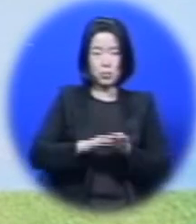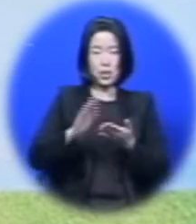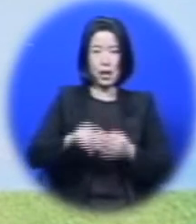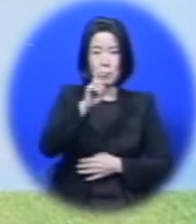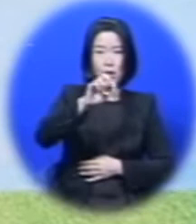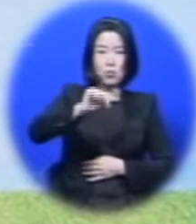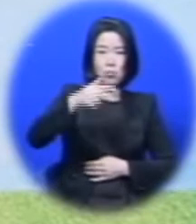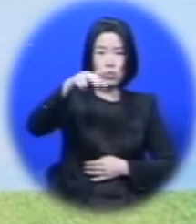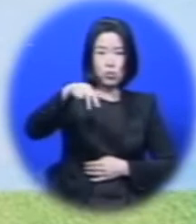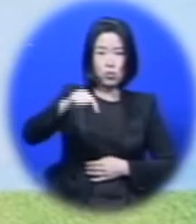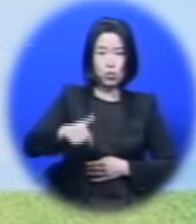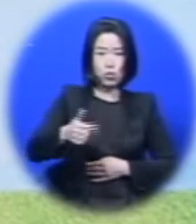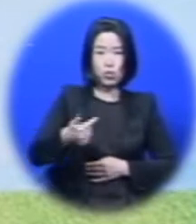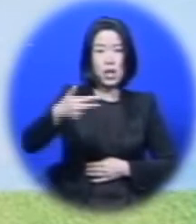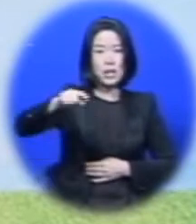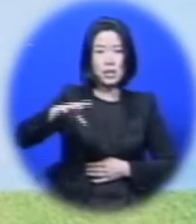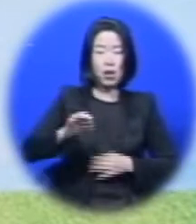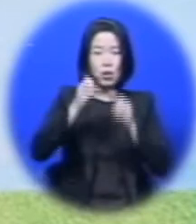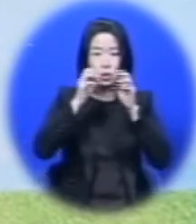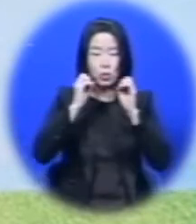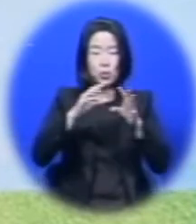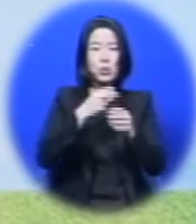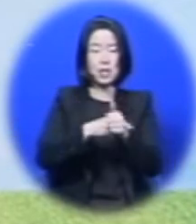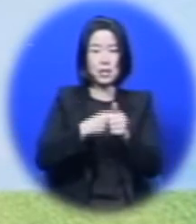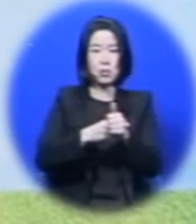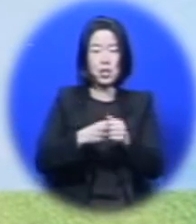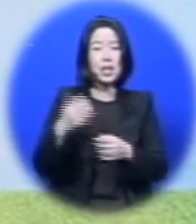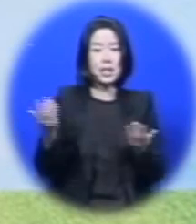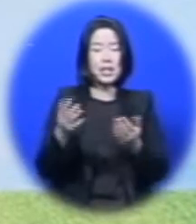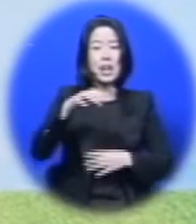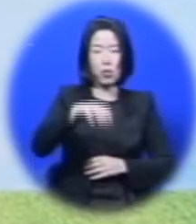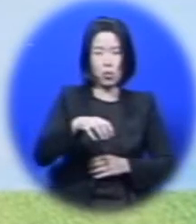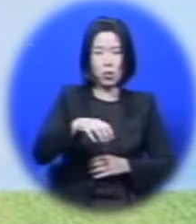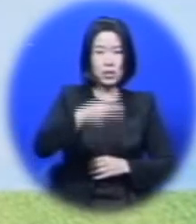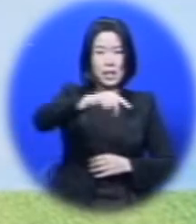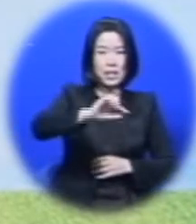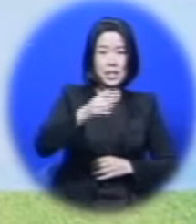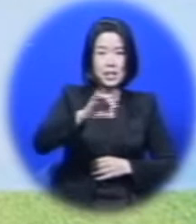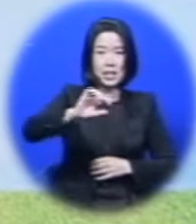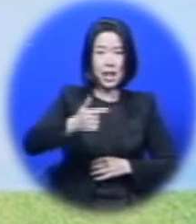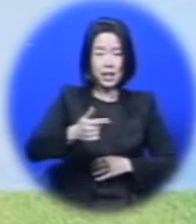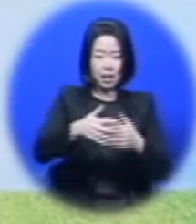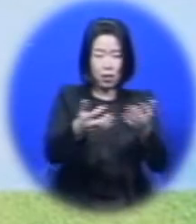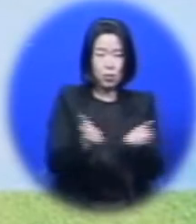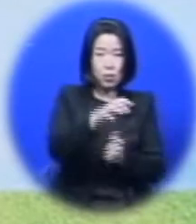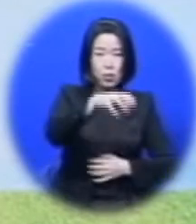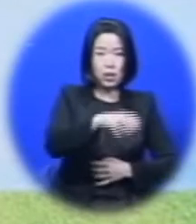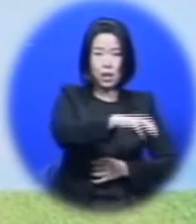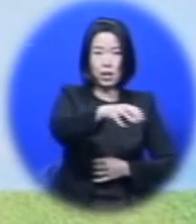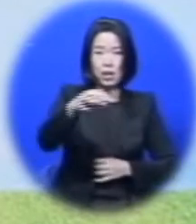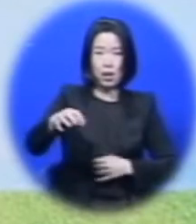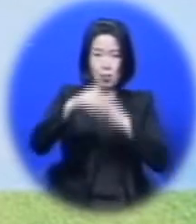문중경 전도사님이라고 사역하셨던 곳인데 이 증도가 있는 신안군 일대가 엄청난 복음화율입니다.